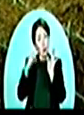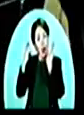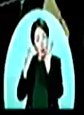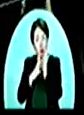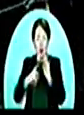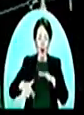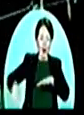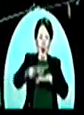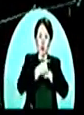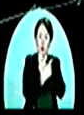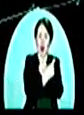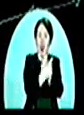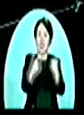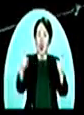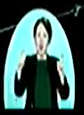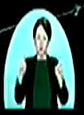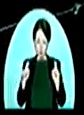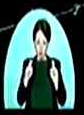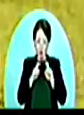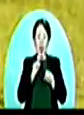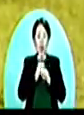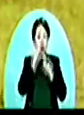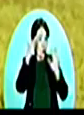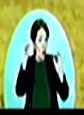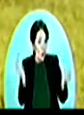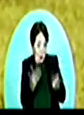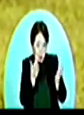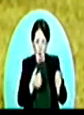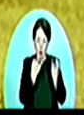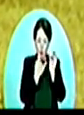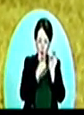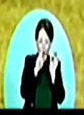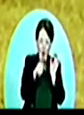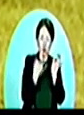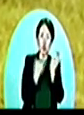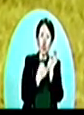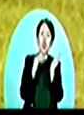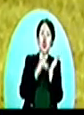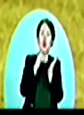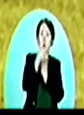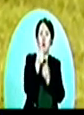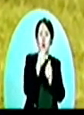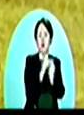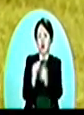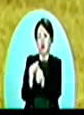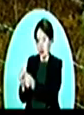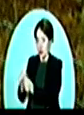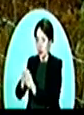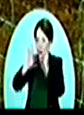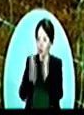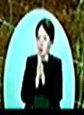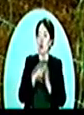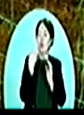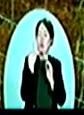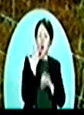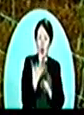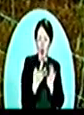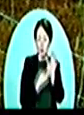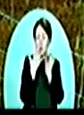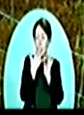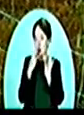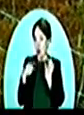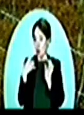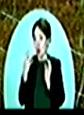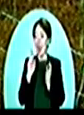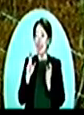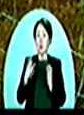тариалангийн талбайг хашаажуулах ажлыг зохион байгуулсан юм. Нийт 6.7 тэрбум төгрөгийн хөрөнгө оруулалтаар 854.4 км хашаа